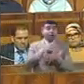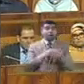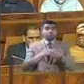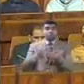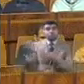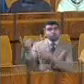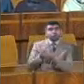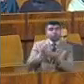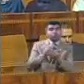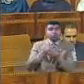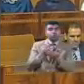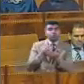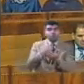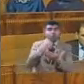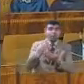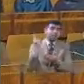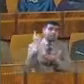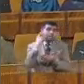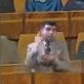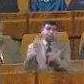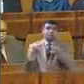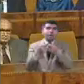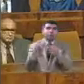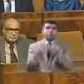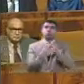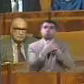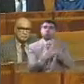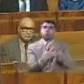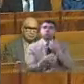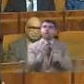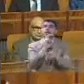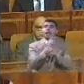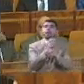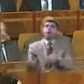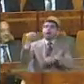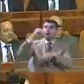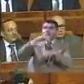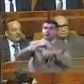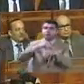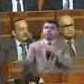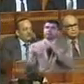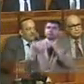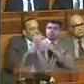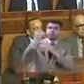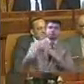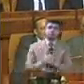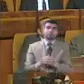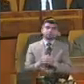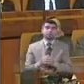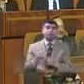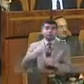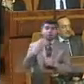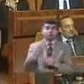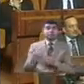غنجيبوها؟ لو كان سمعت لكم غنجيبوها من العجز، غنجيبوها من الدين، غتكون زايده على داك الشيء الاخر. ملي جينا نزيدوا